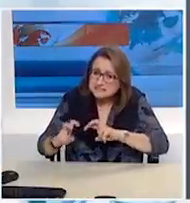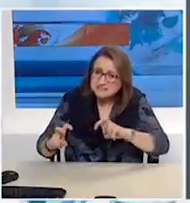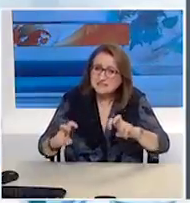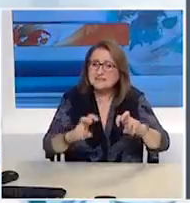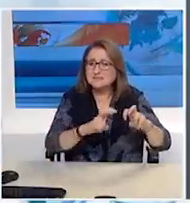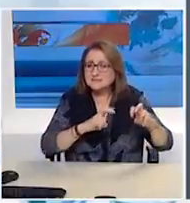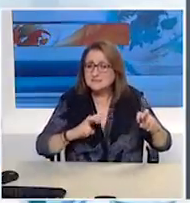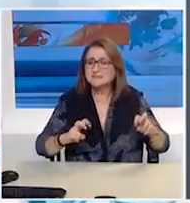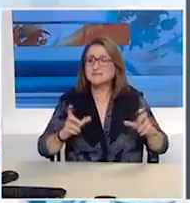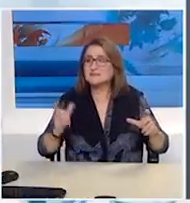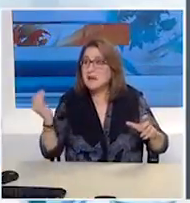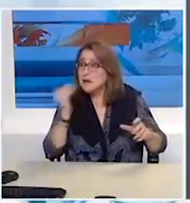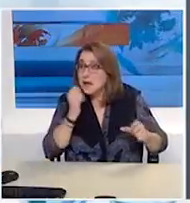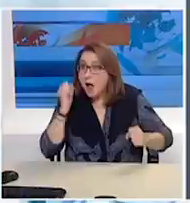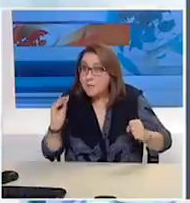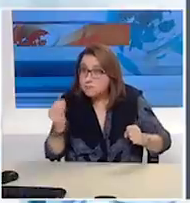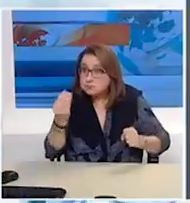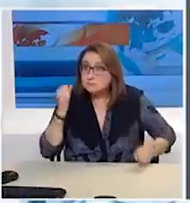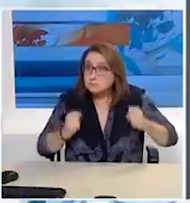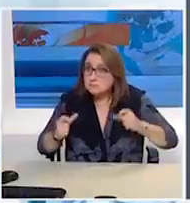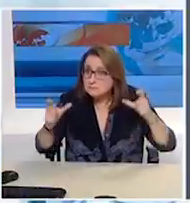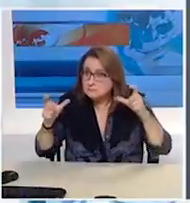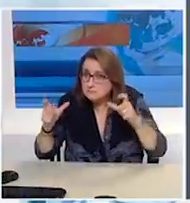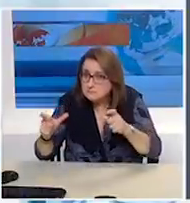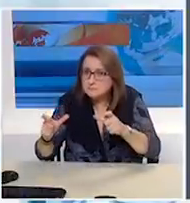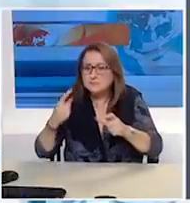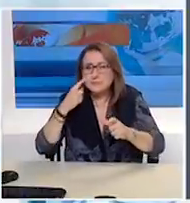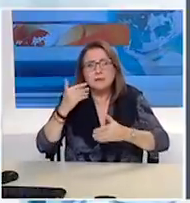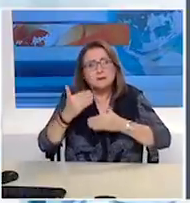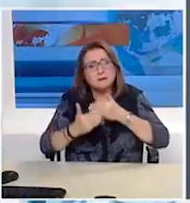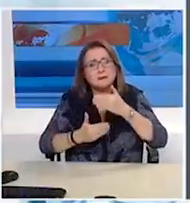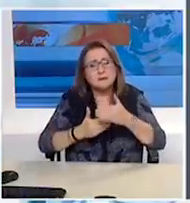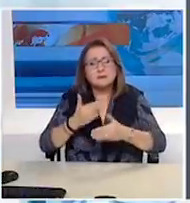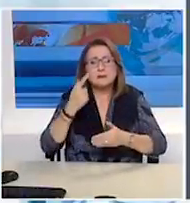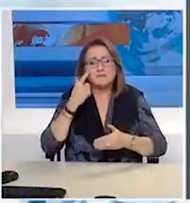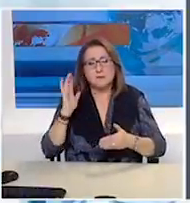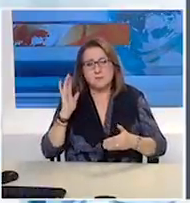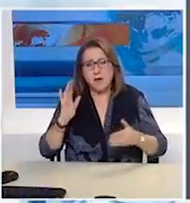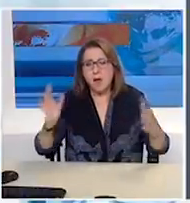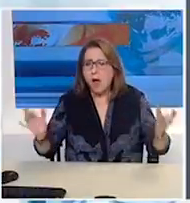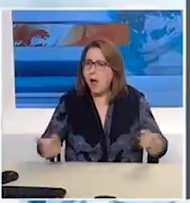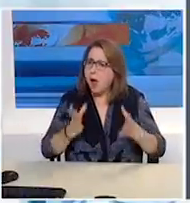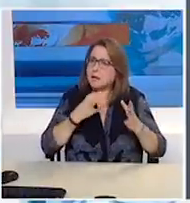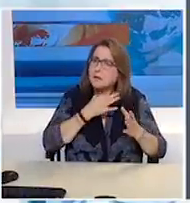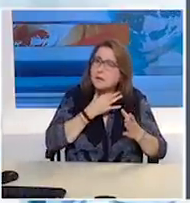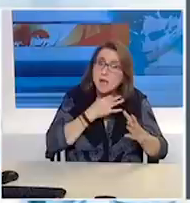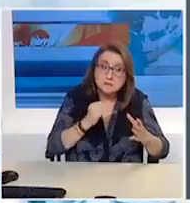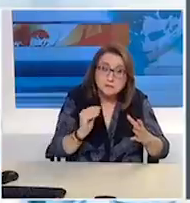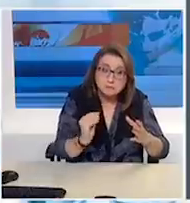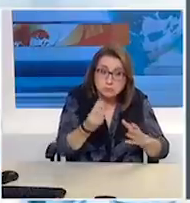που είναι θετικά, να τους δώσουμε έγκαιρα θεραπεία και να βλέπουμε την πορεία στη χώρα. Και και αν χρειαστεί να παρέμβει κάποιος,